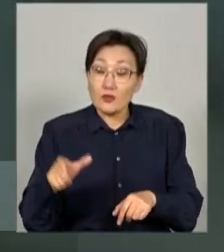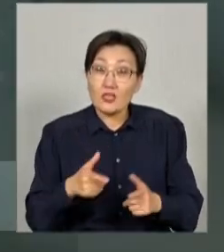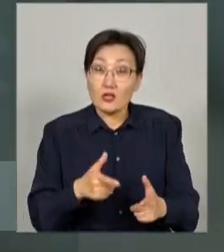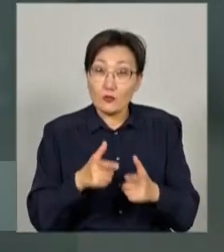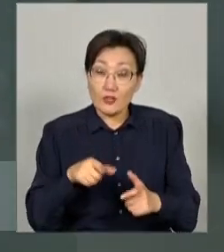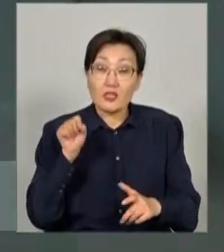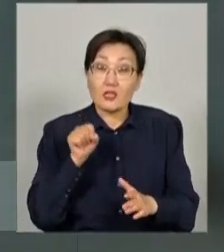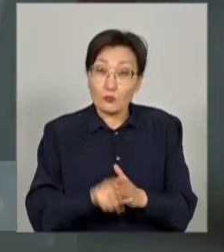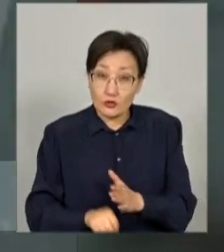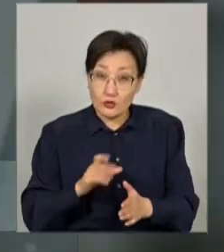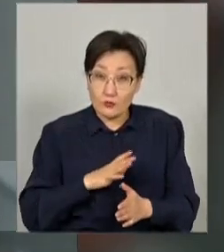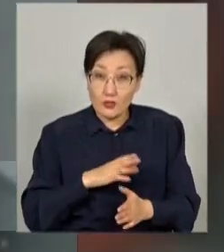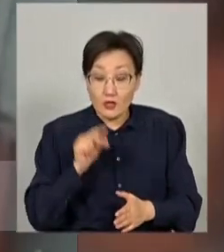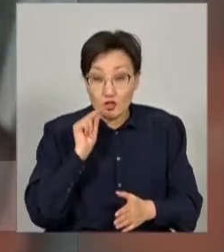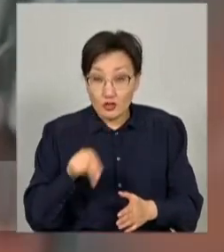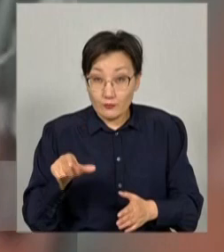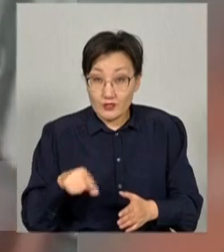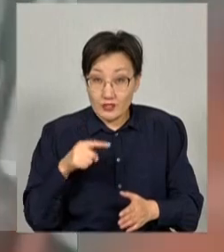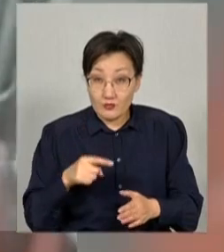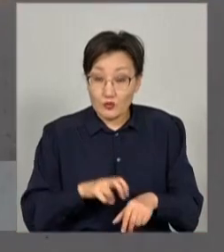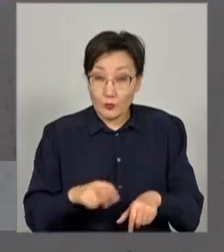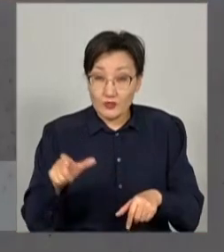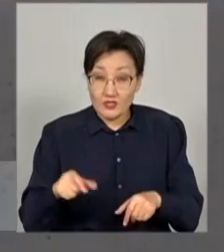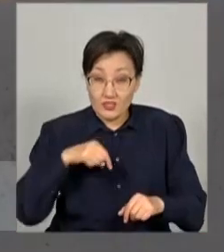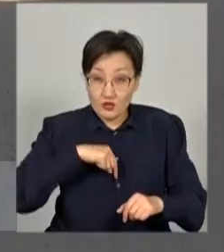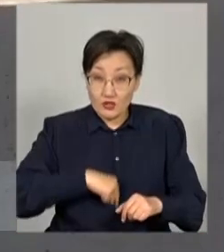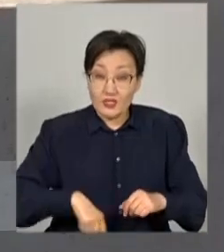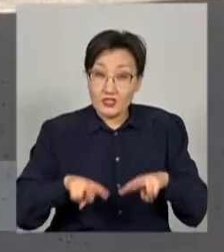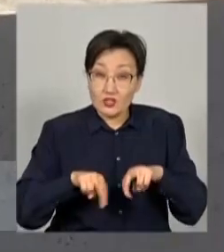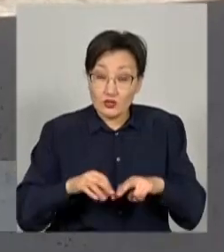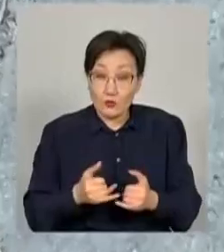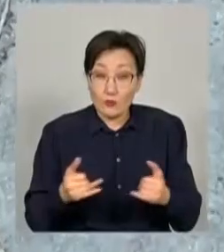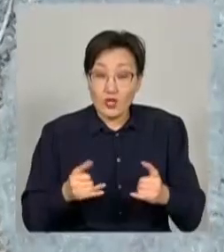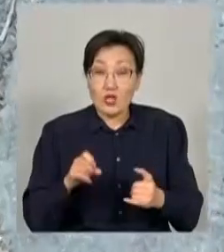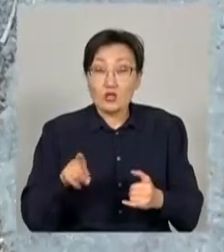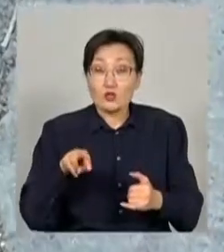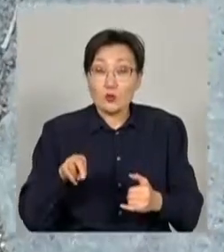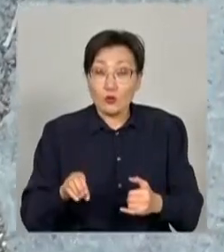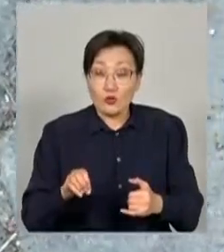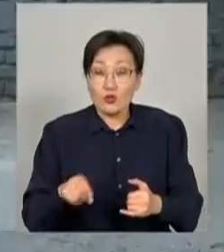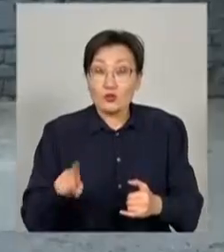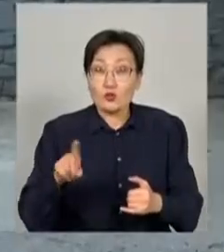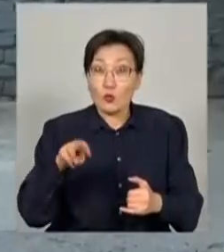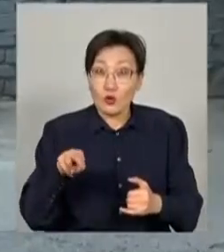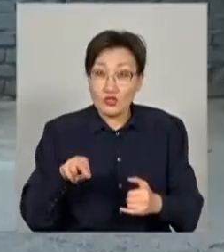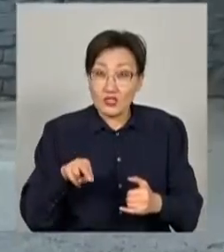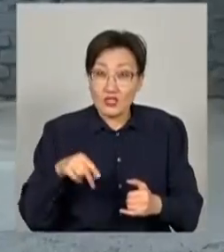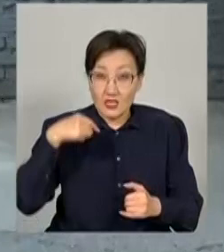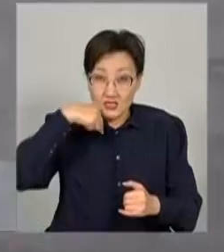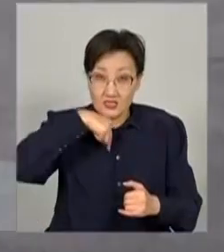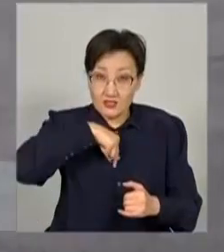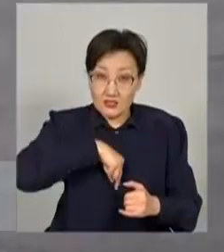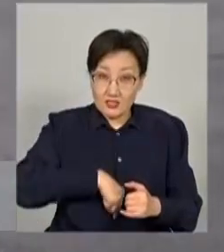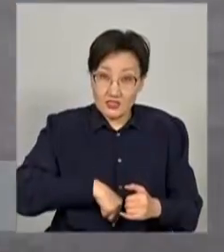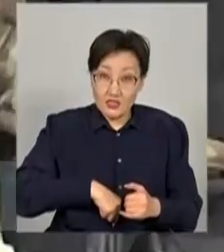болатын. Істі болып жатқан күдіктінің айтуынша, дәрігер оның іш құрылысын тексеру үшін зонд кіргізгенде шеміршегін сындырып жіберген.